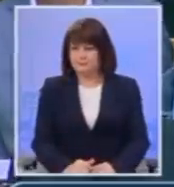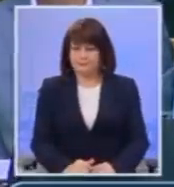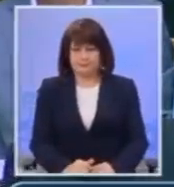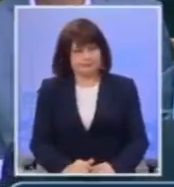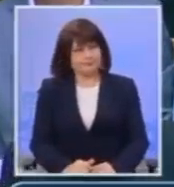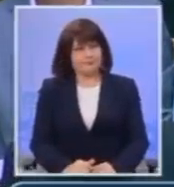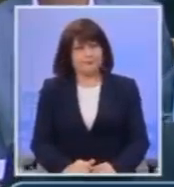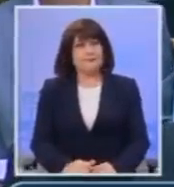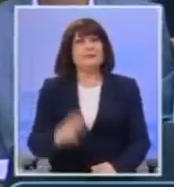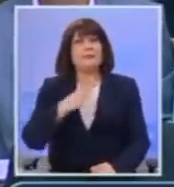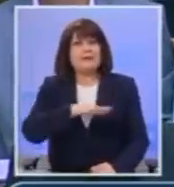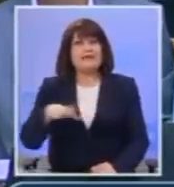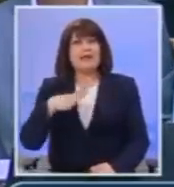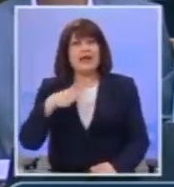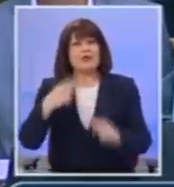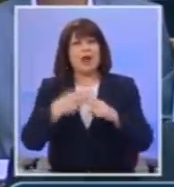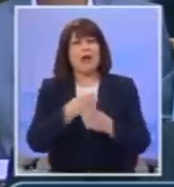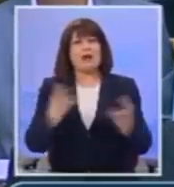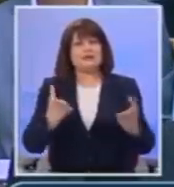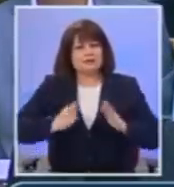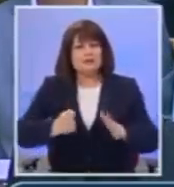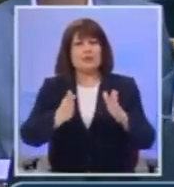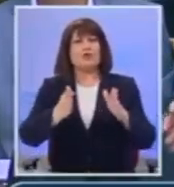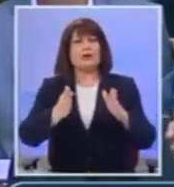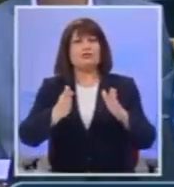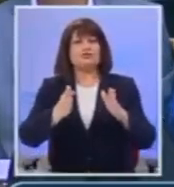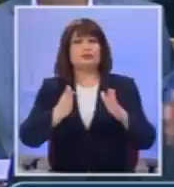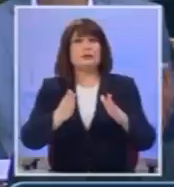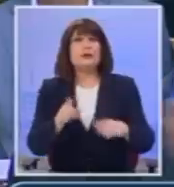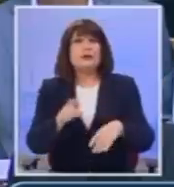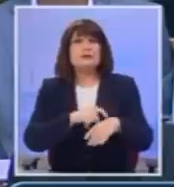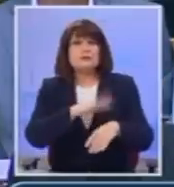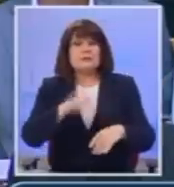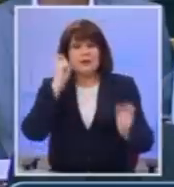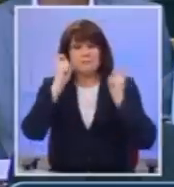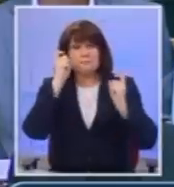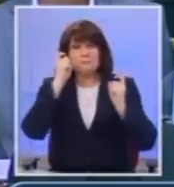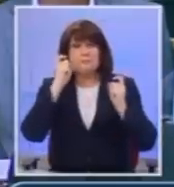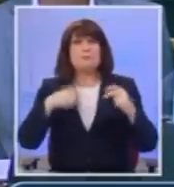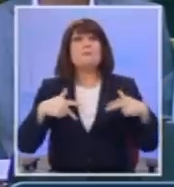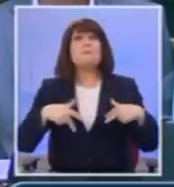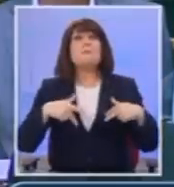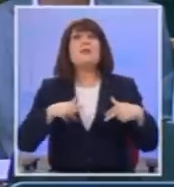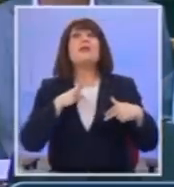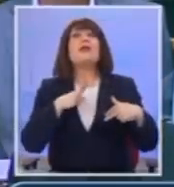να ξεχωρίσουν είναι κόντρα στη λογική αυτή τη στιγμή της πολιτείας.